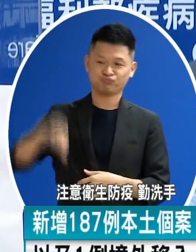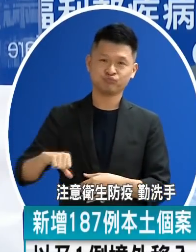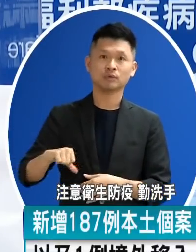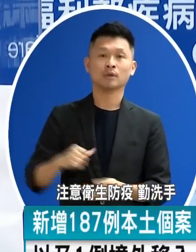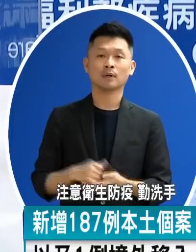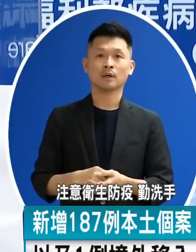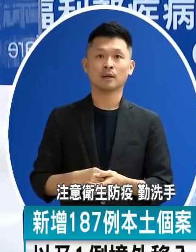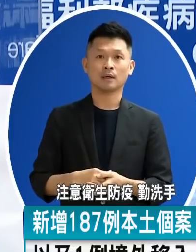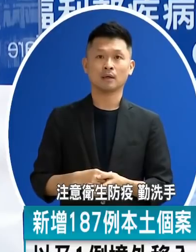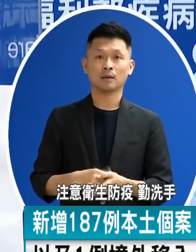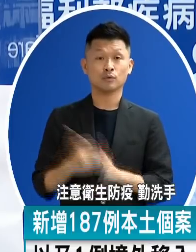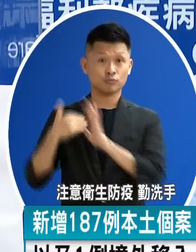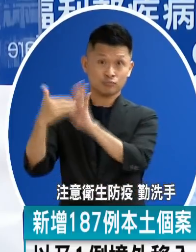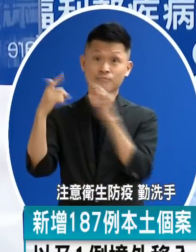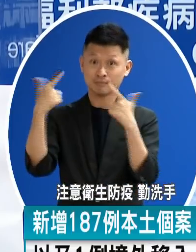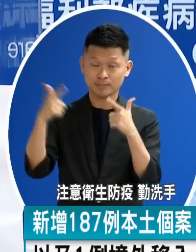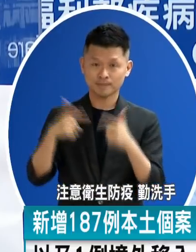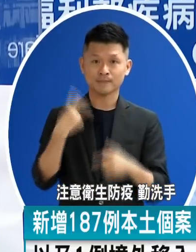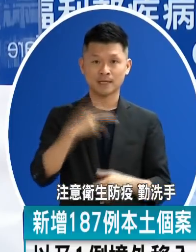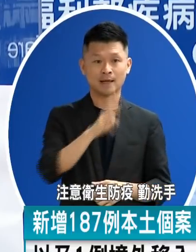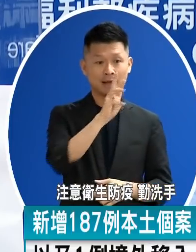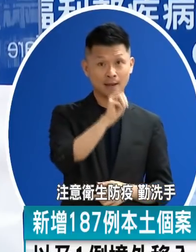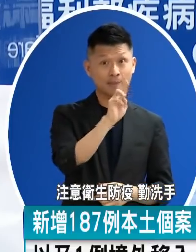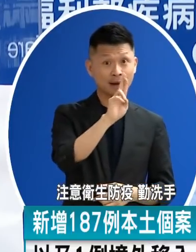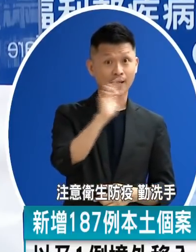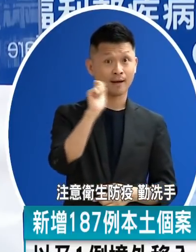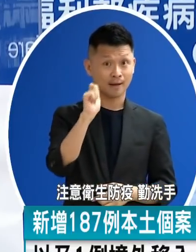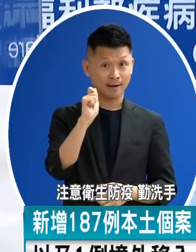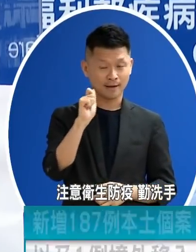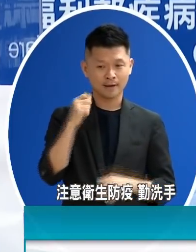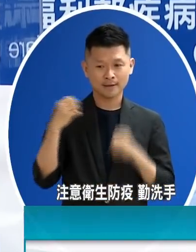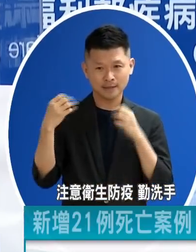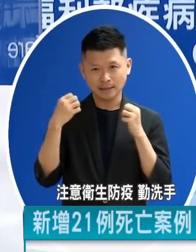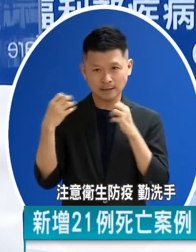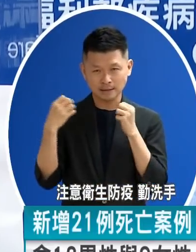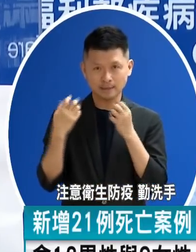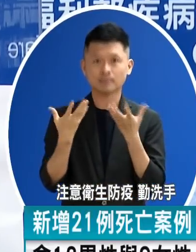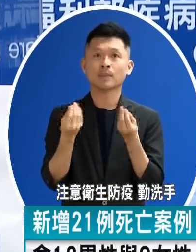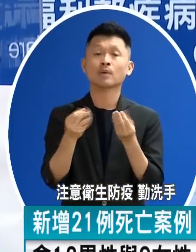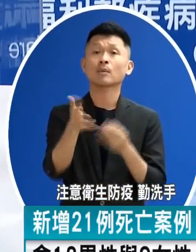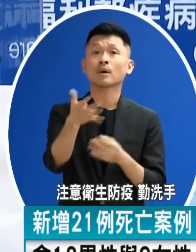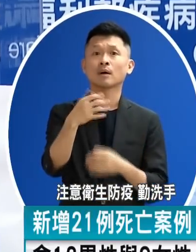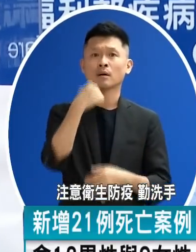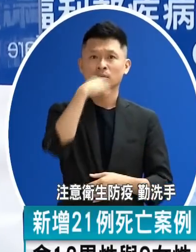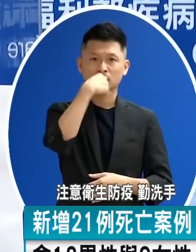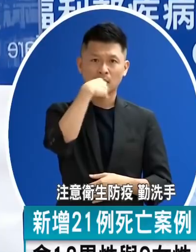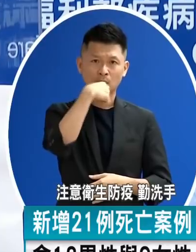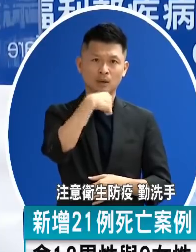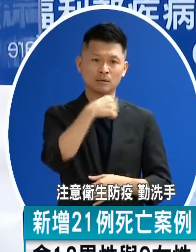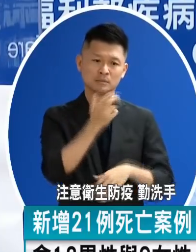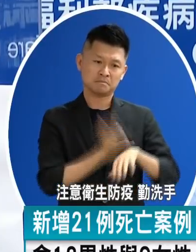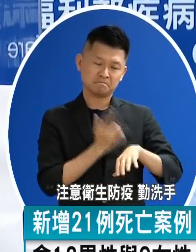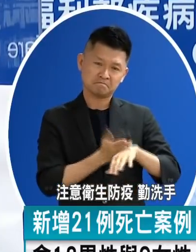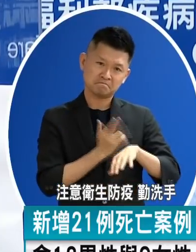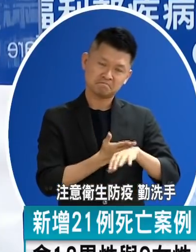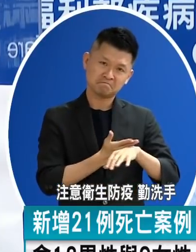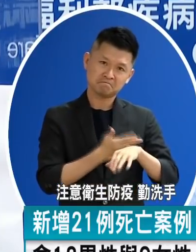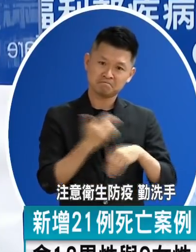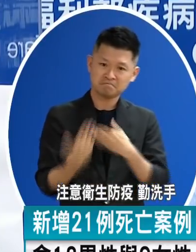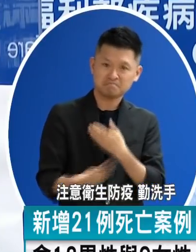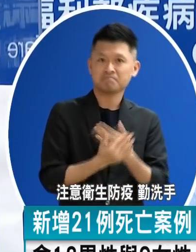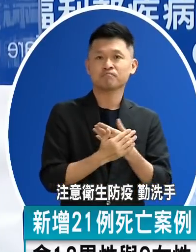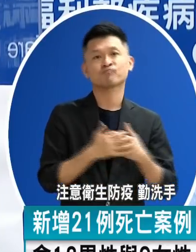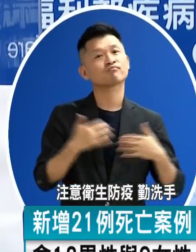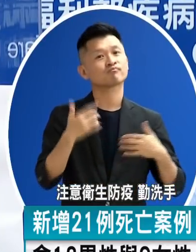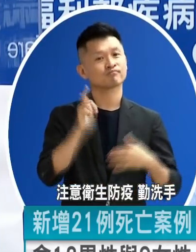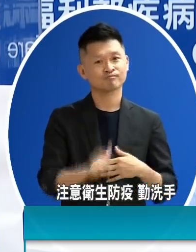这没有进行 MRA 的一个代工商谈的事宜，是因为那时候国内这样的一个技术平台还不成